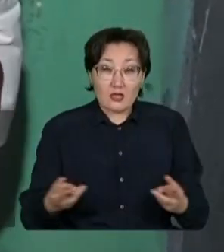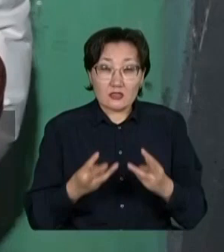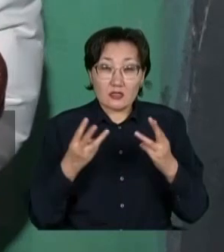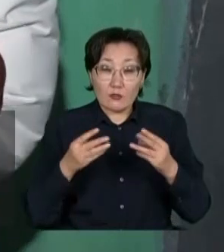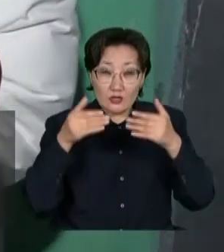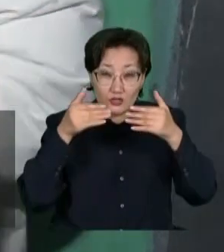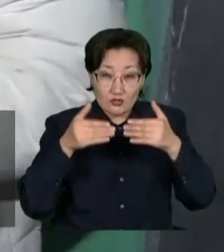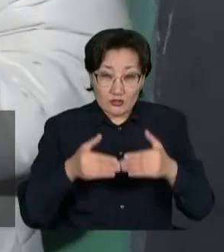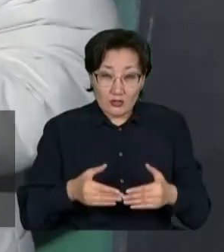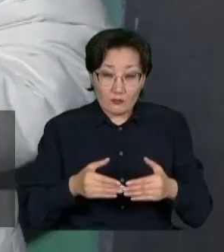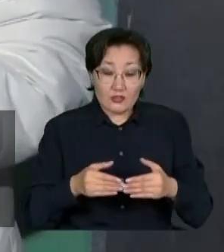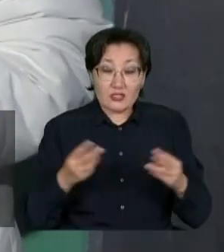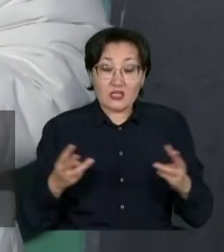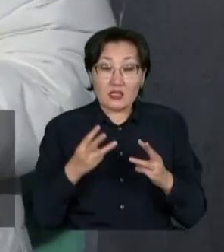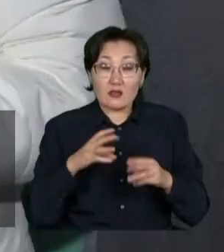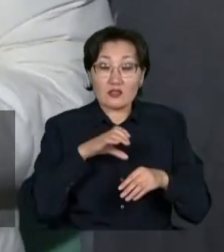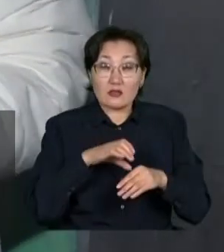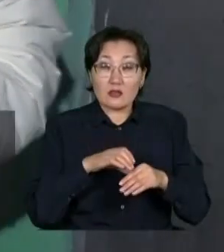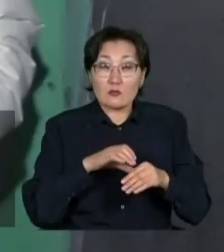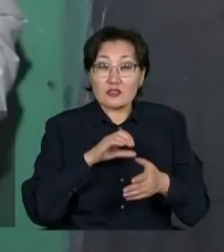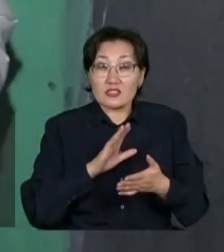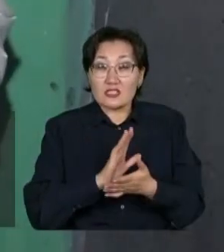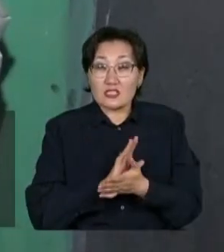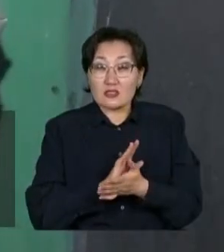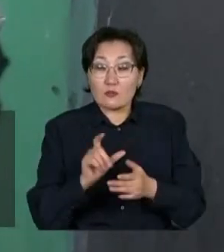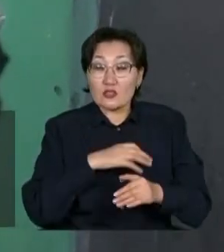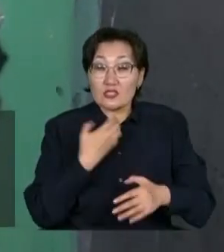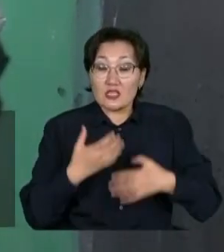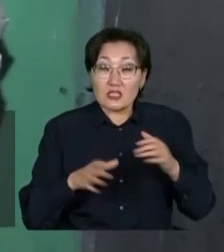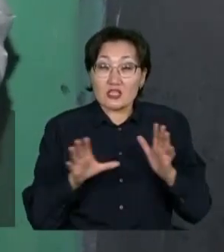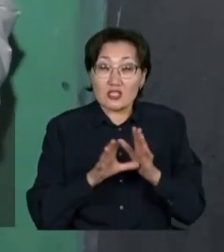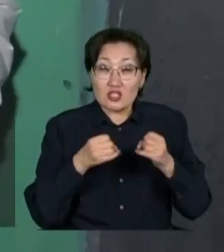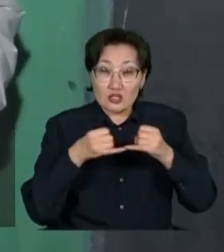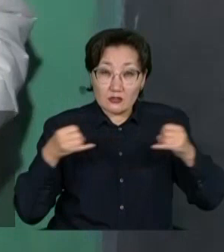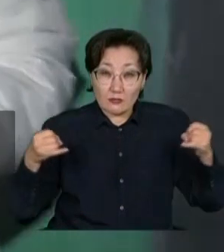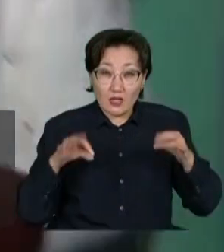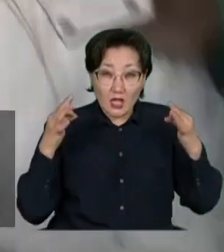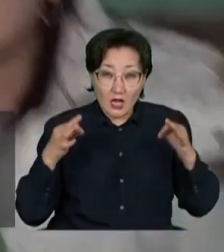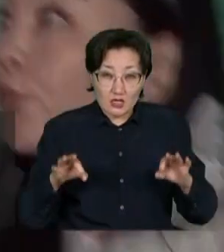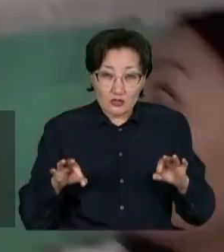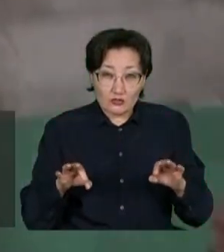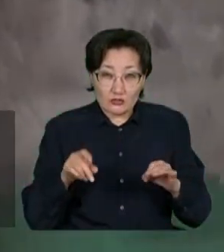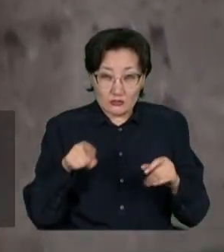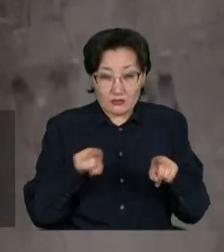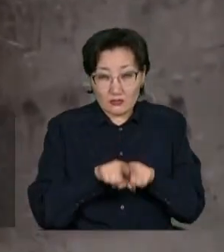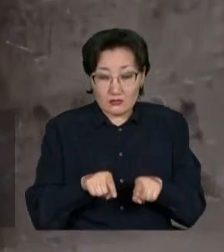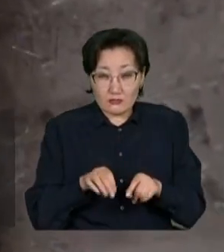қабырғалар, қызыл жалынның іздері және ең қорқыныштысы электр желілері ашық күйде тұр.